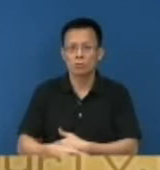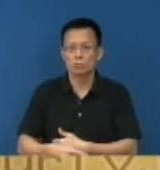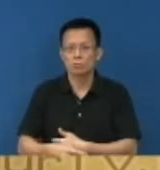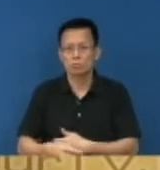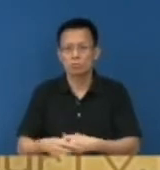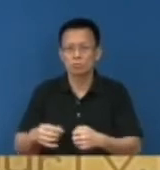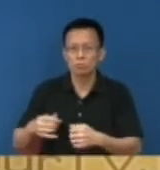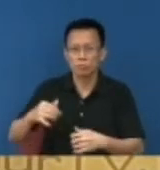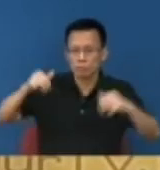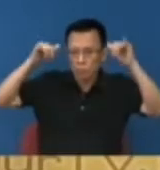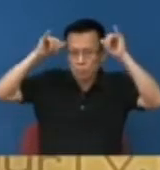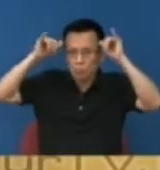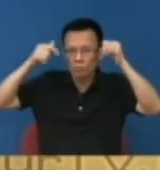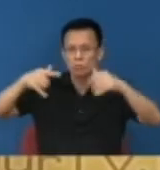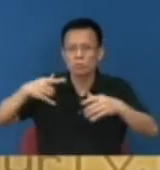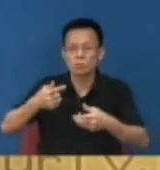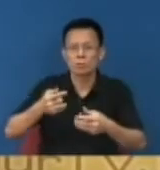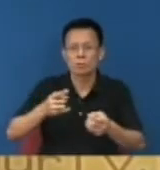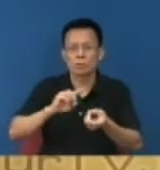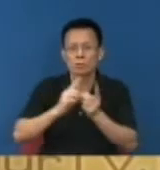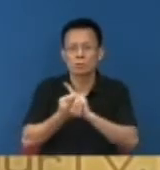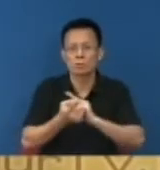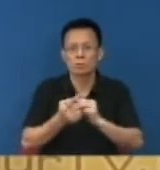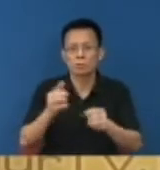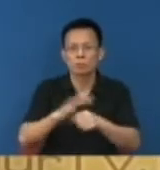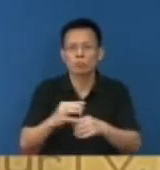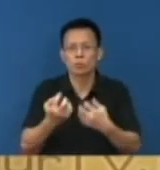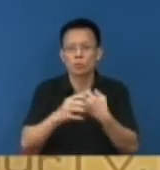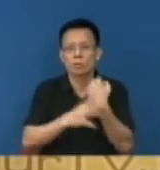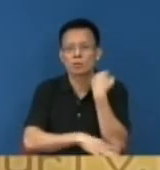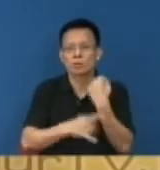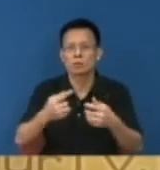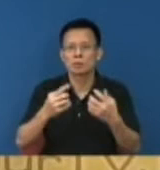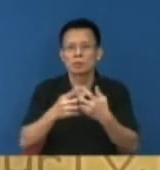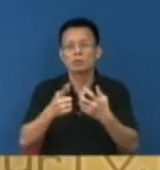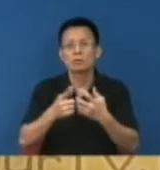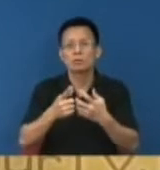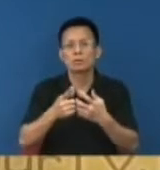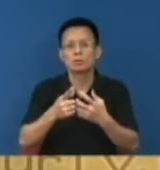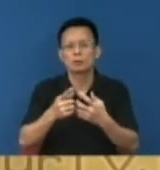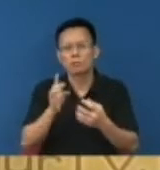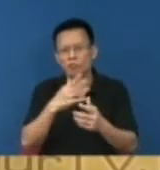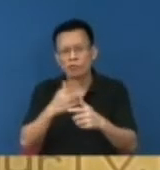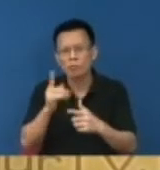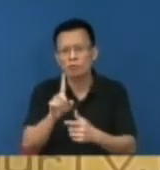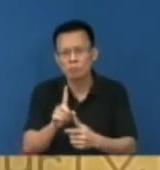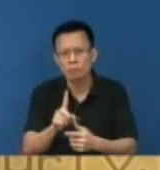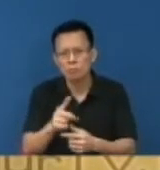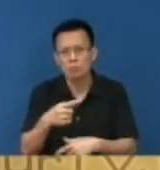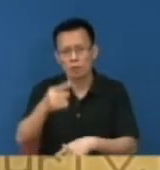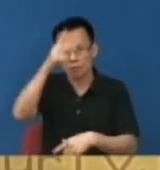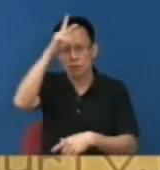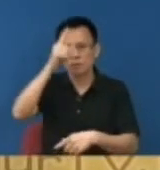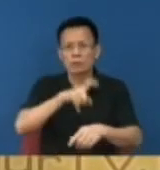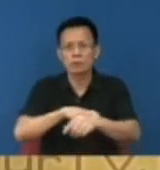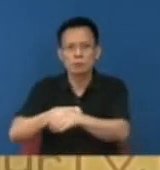制嘅會場有乜分別咧？咁點解支聯會又話人哋政治檢控咧？點解又話當日嘅做嘅嘢係